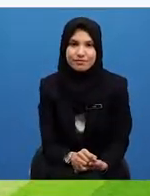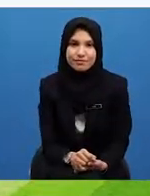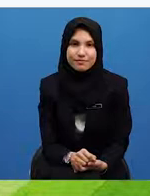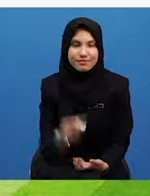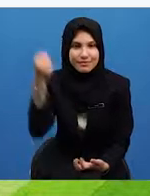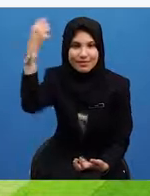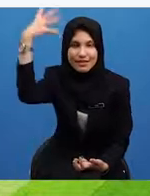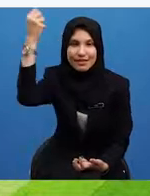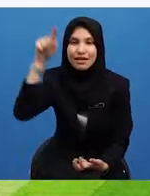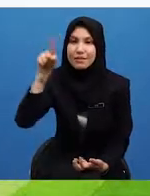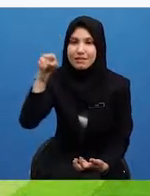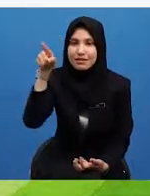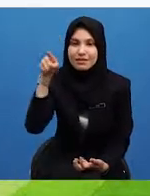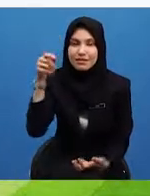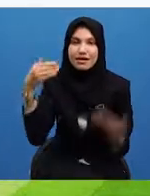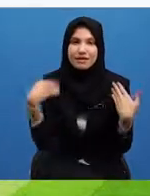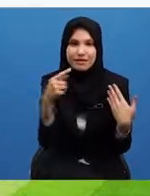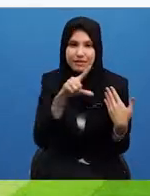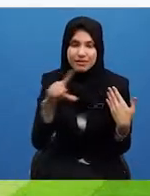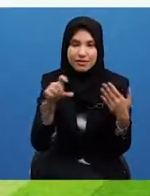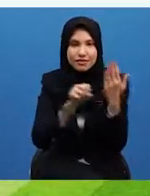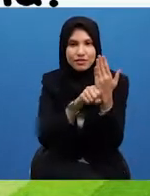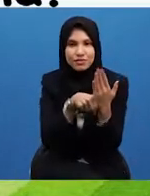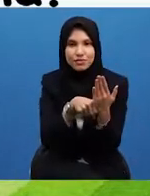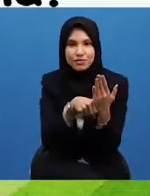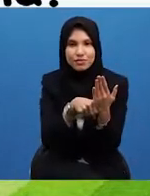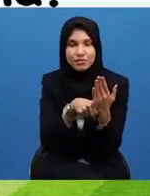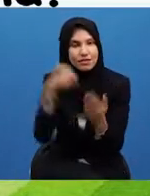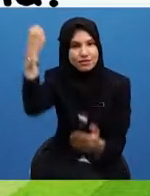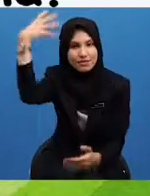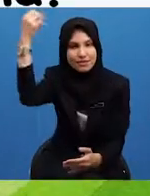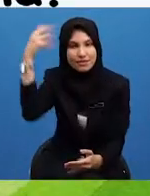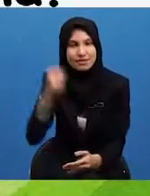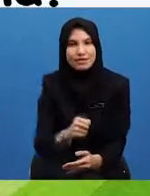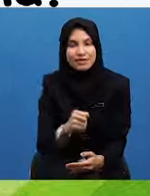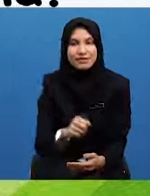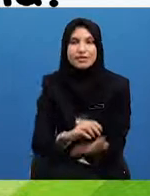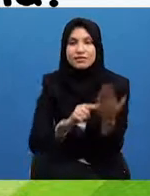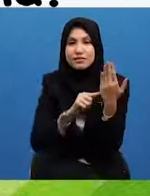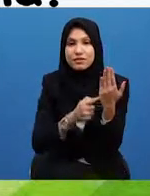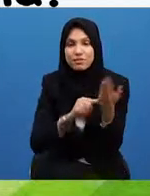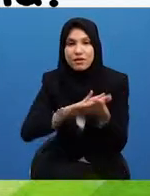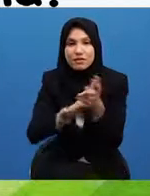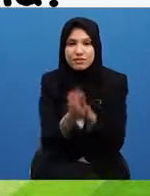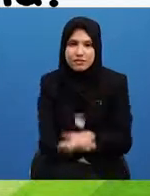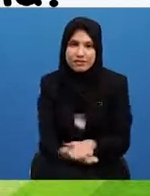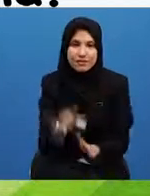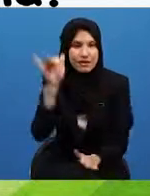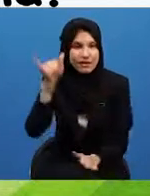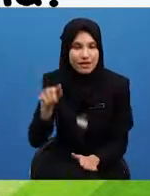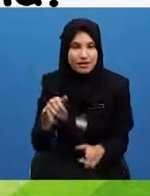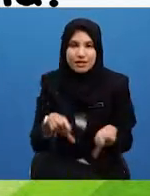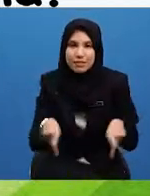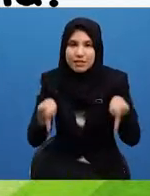Hai cahaya matahari adalah sumber cahaya semulajadi yang kita